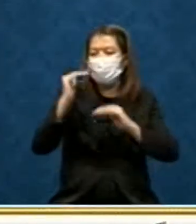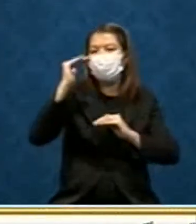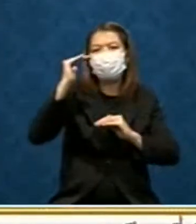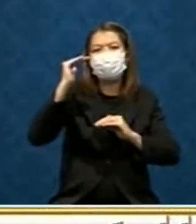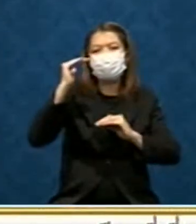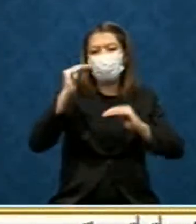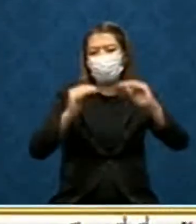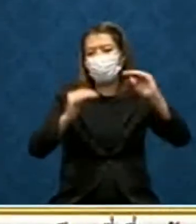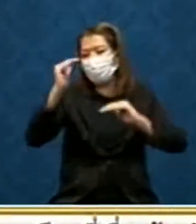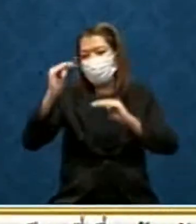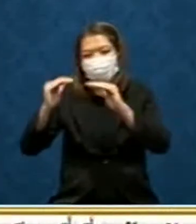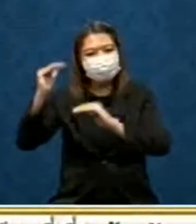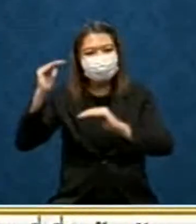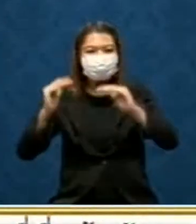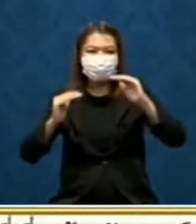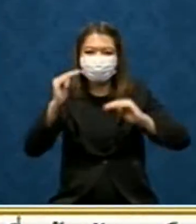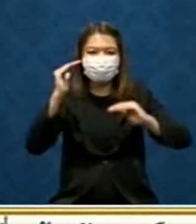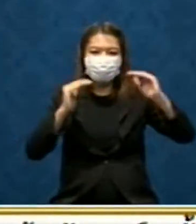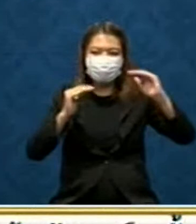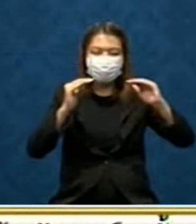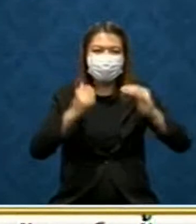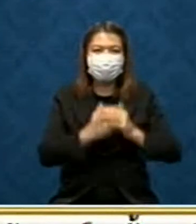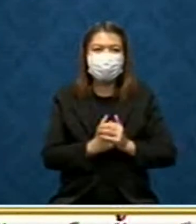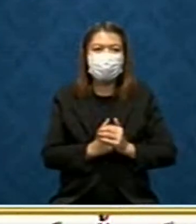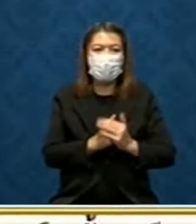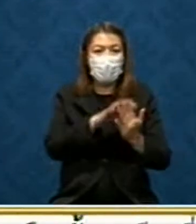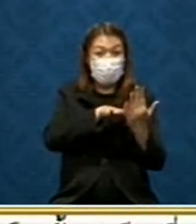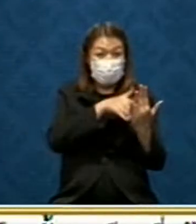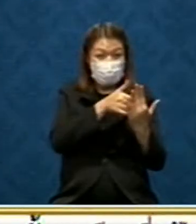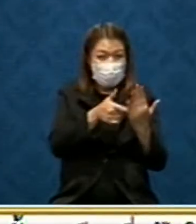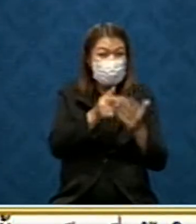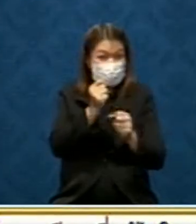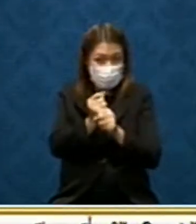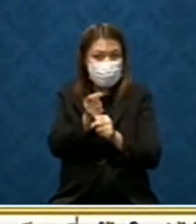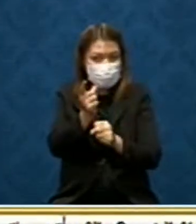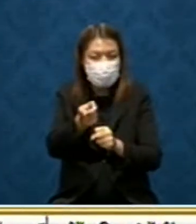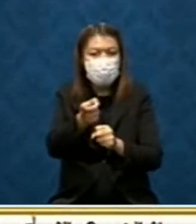วามเห